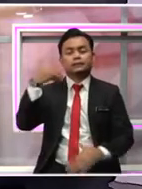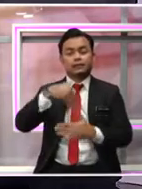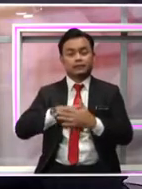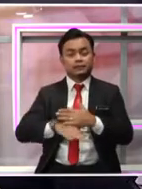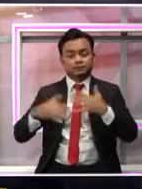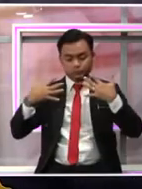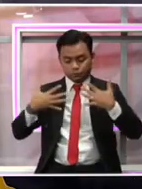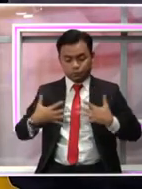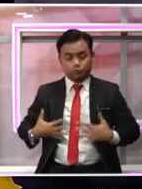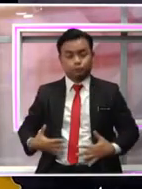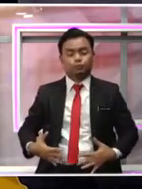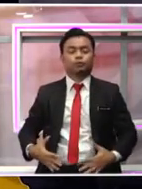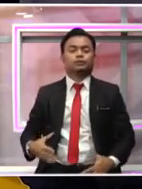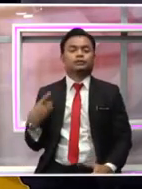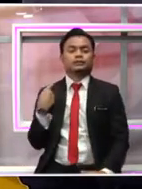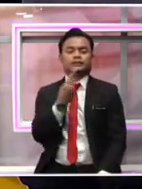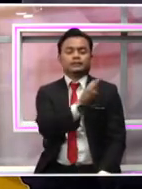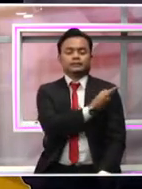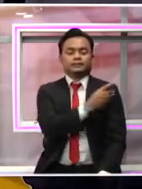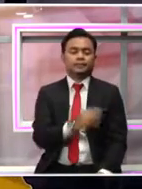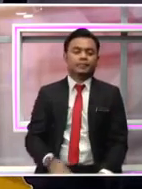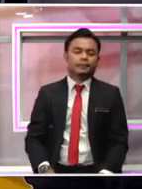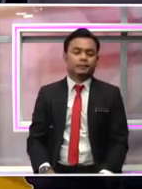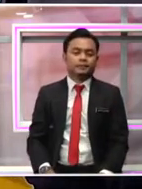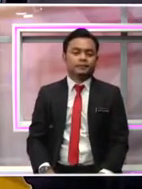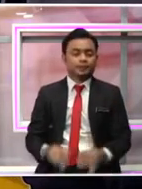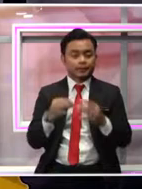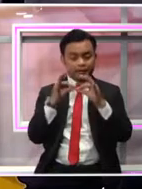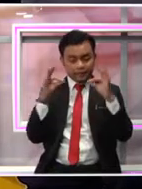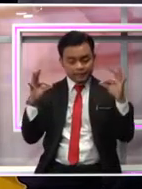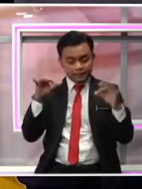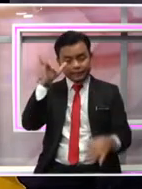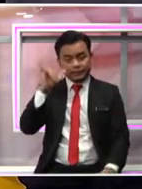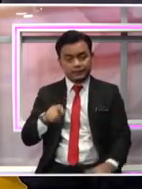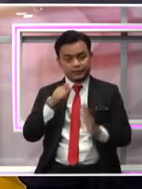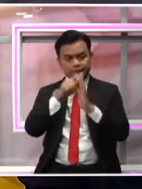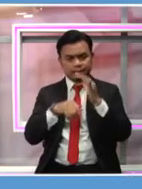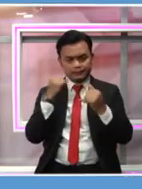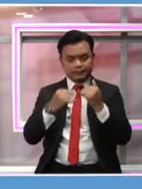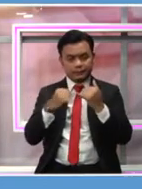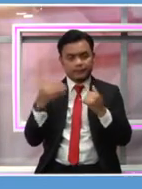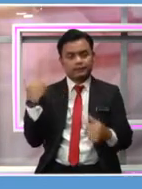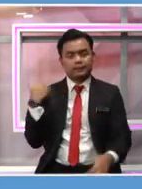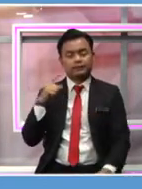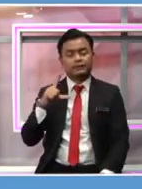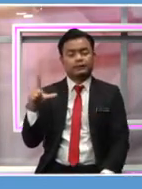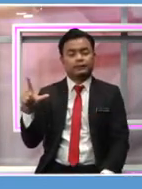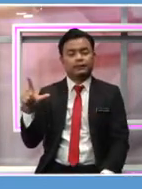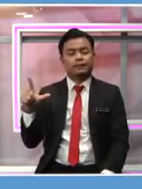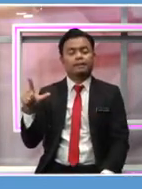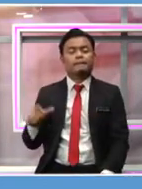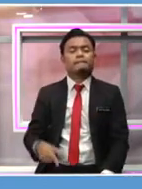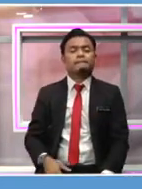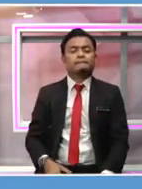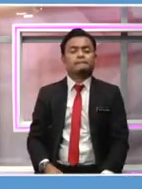badan type-c baik ayat yang terakhir ini adalah Nisa perut berperanan khusus